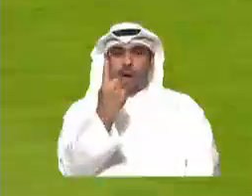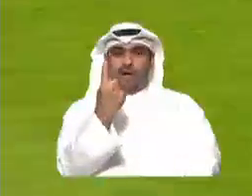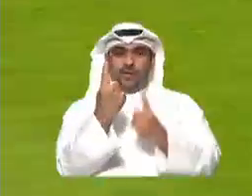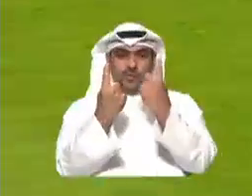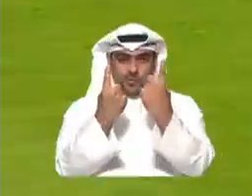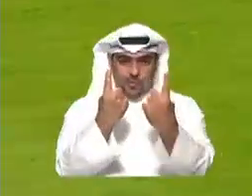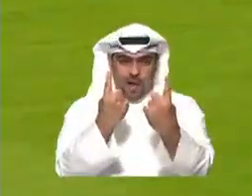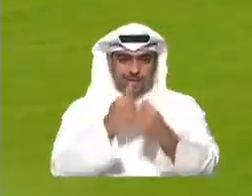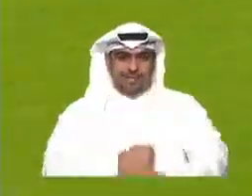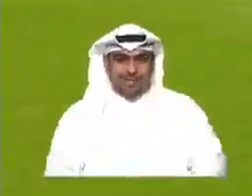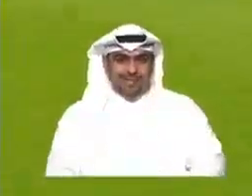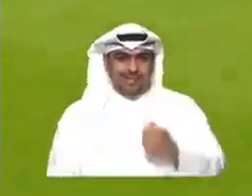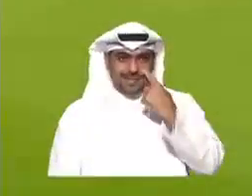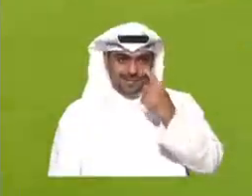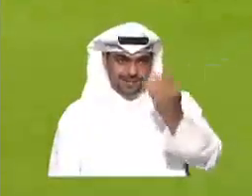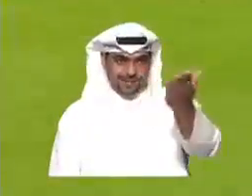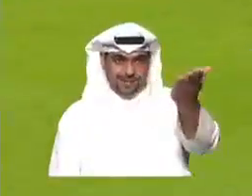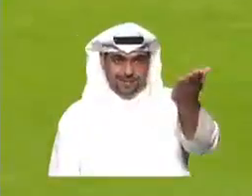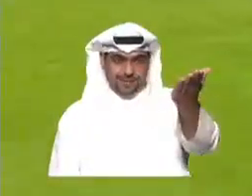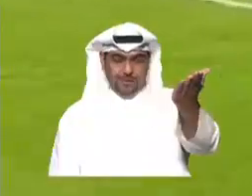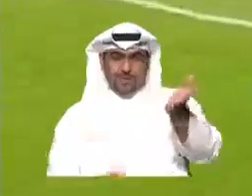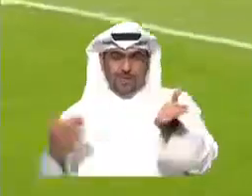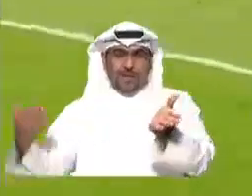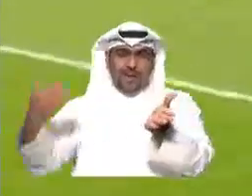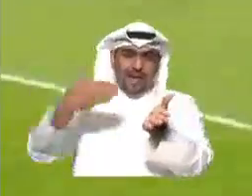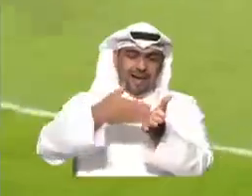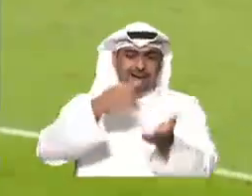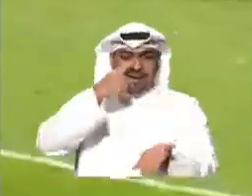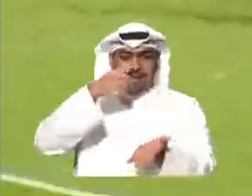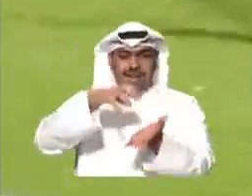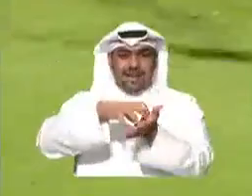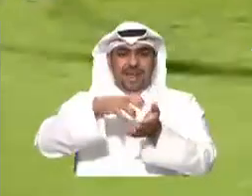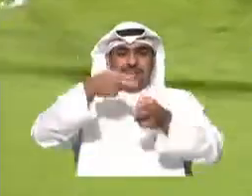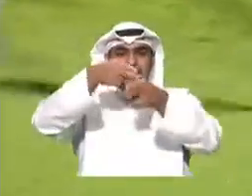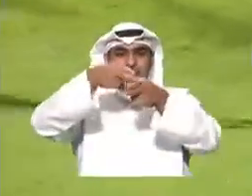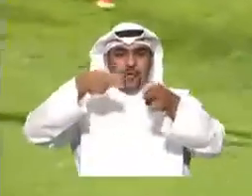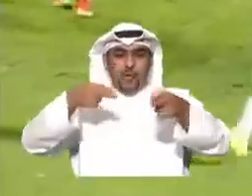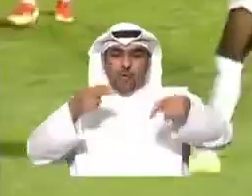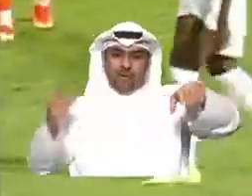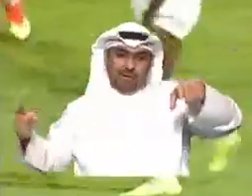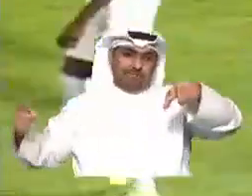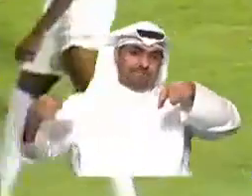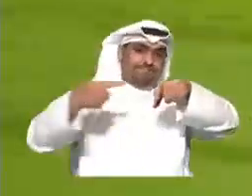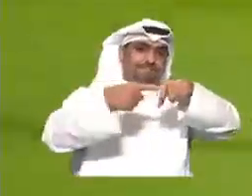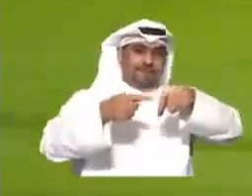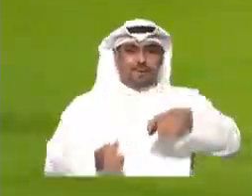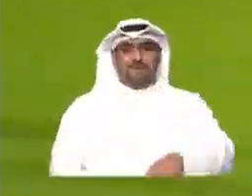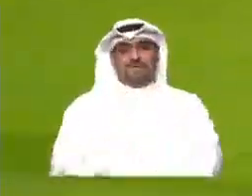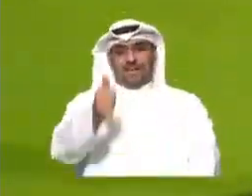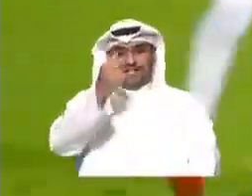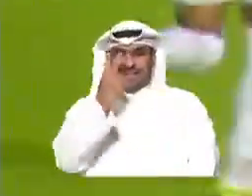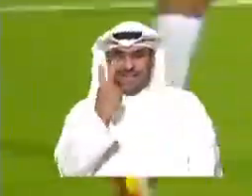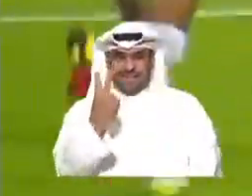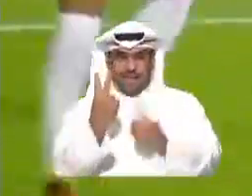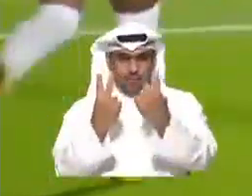الإضافية، لولا نجاح فيصل زايد في تسجيل الهدف الثاني من كرة ثابتة كانت بمثابة رصاصة الرحمة والتي أخذت